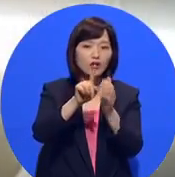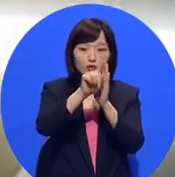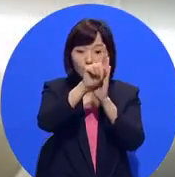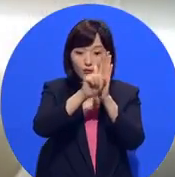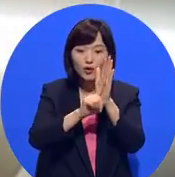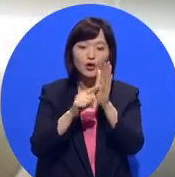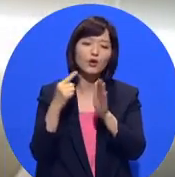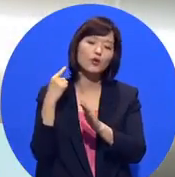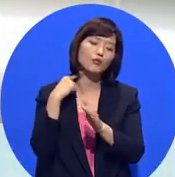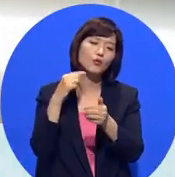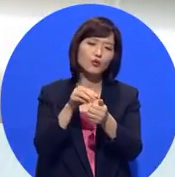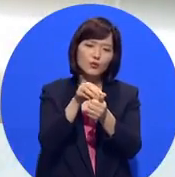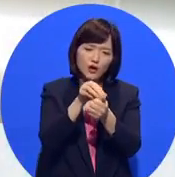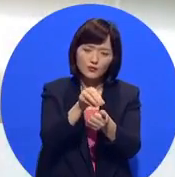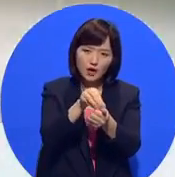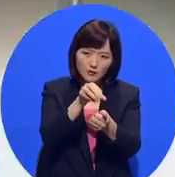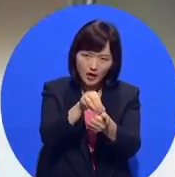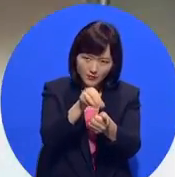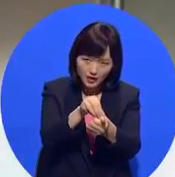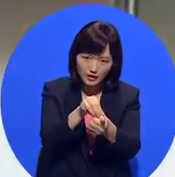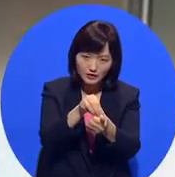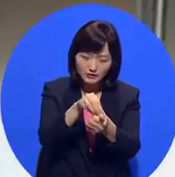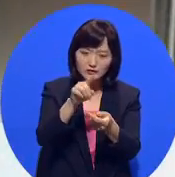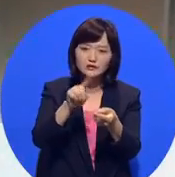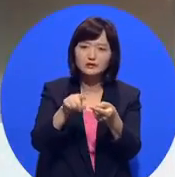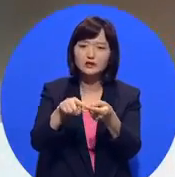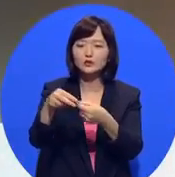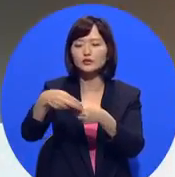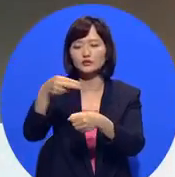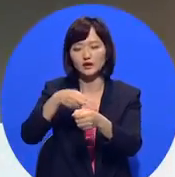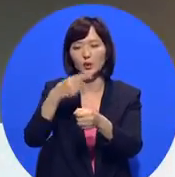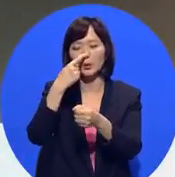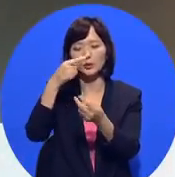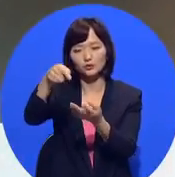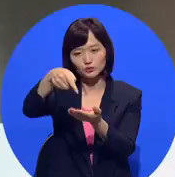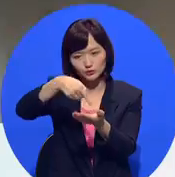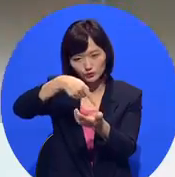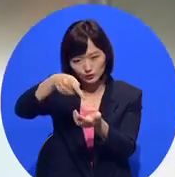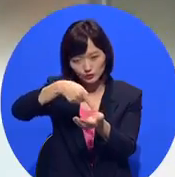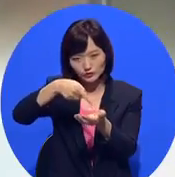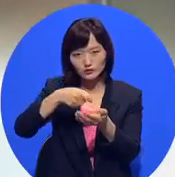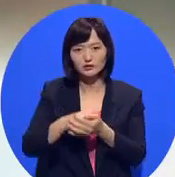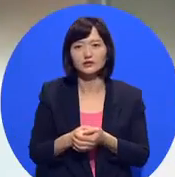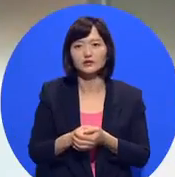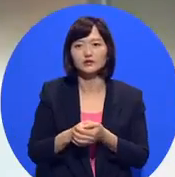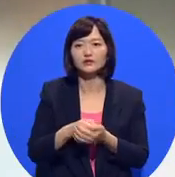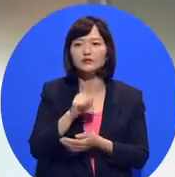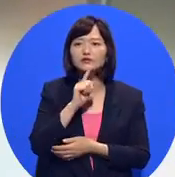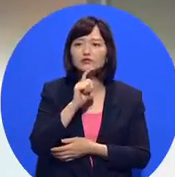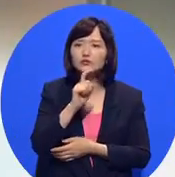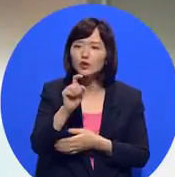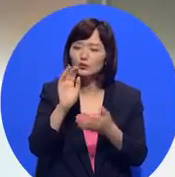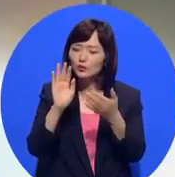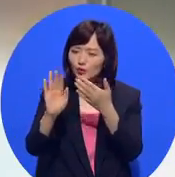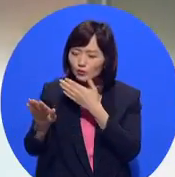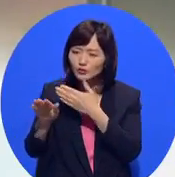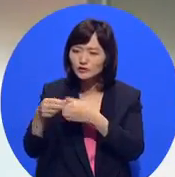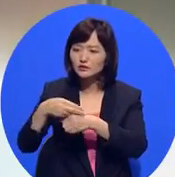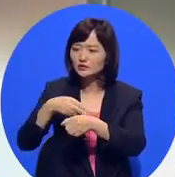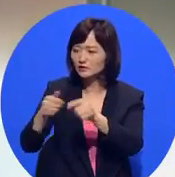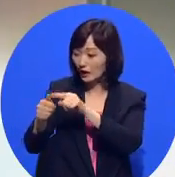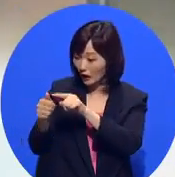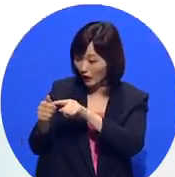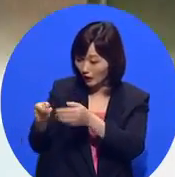주무른 뒤 즉 또 이가 예정대로 코 수술을 합니다 하지만 10여분이 지나 마치 의사는 집도 이에게 수술